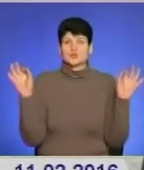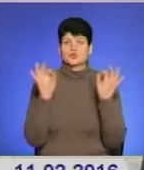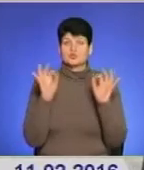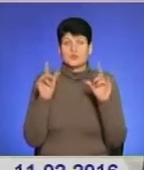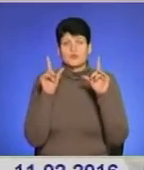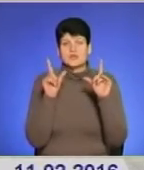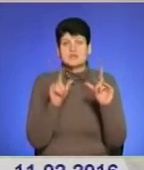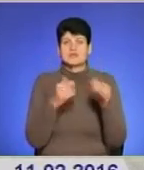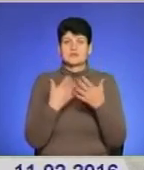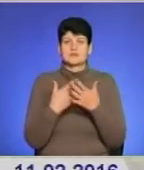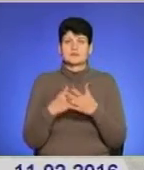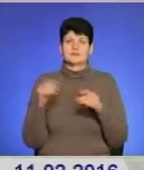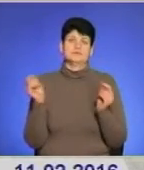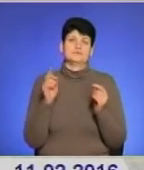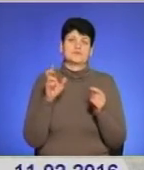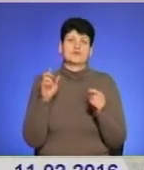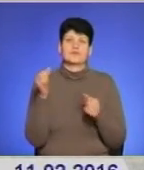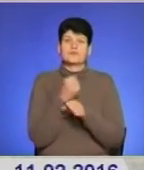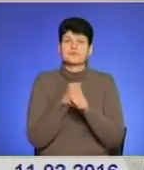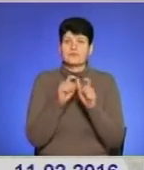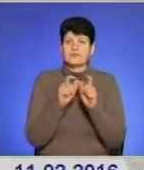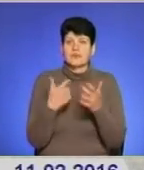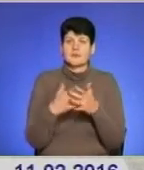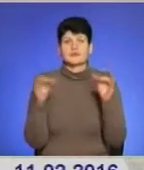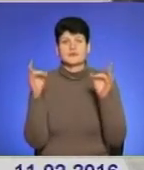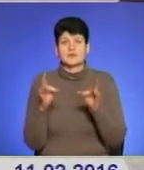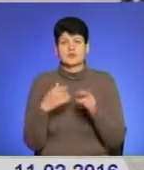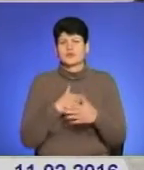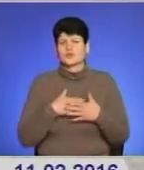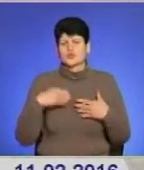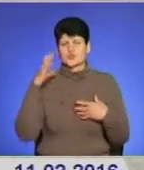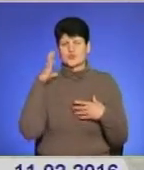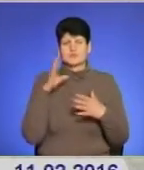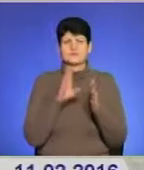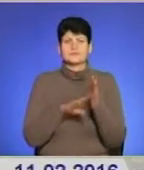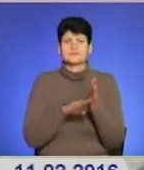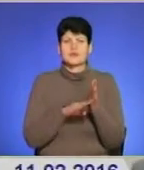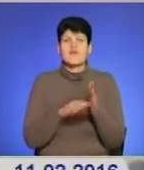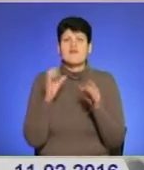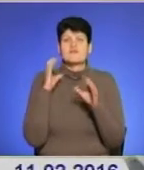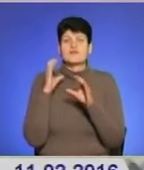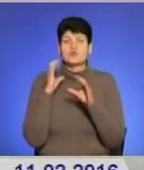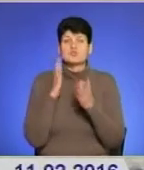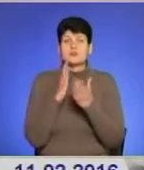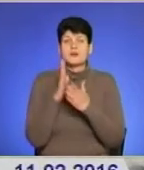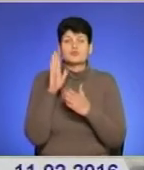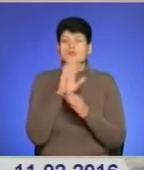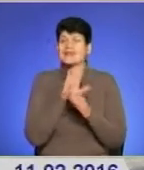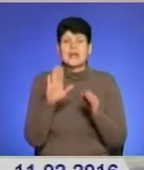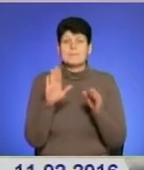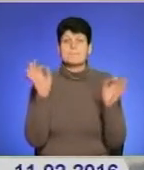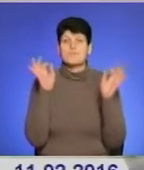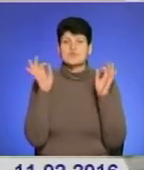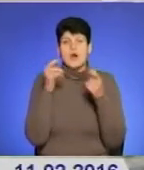під час відвідання якогось закладу. Хочеться спокійну музику, а не хочеться слухати шансони. Я вважаю, що в автобусах має звучати не музика, а має звучати